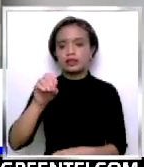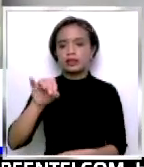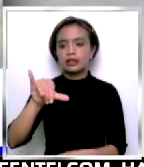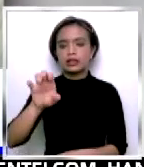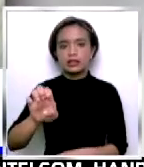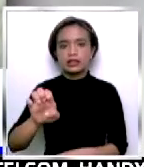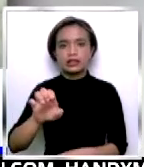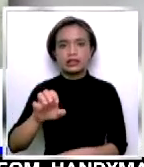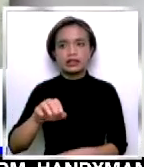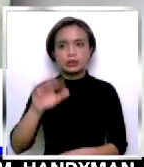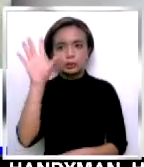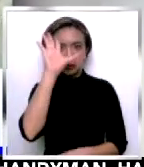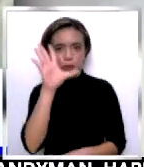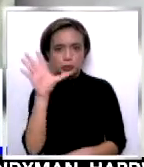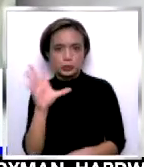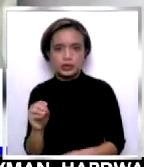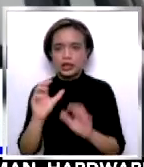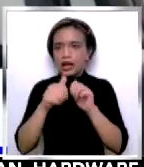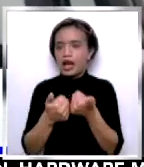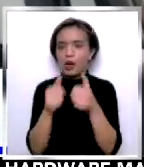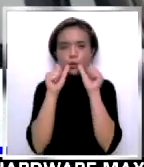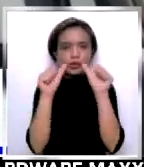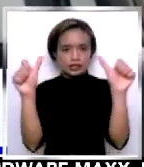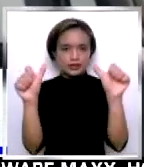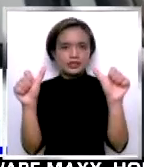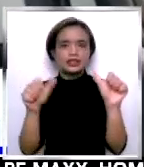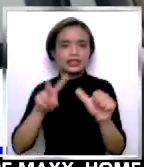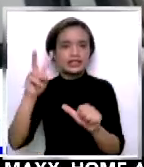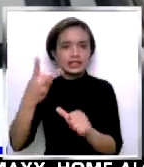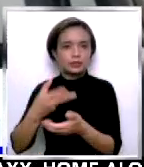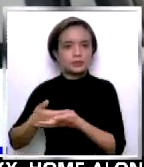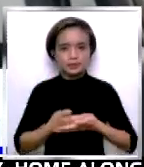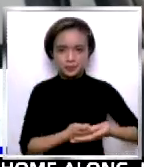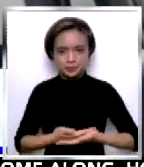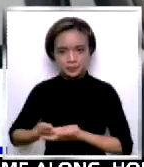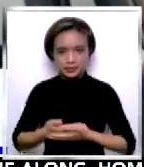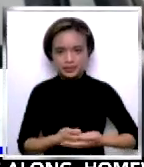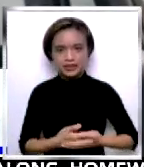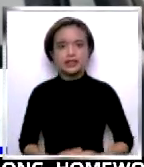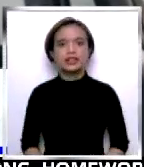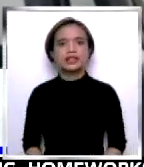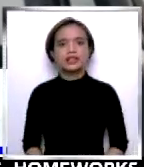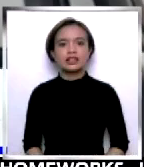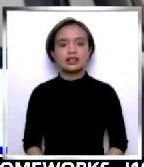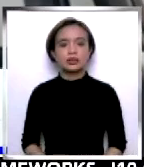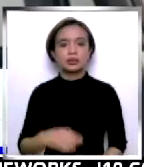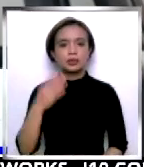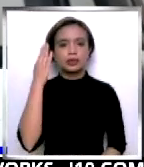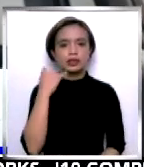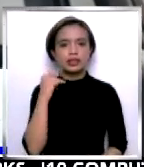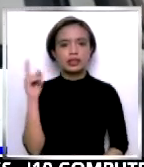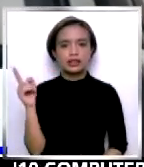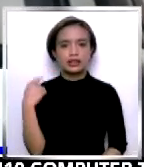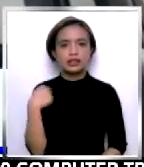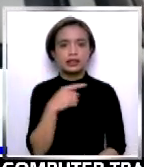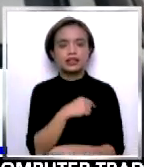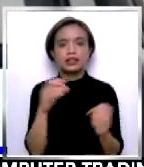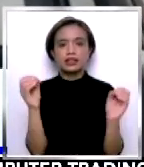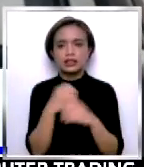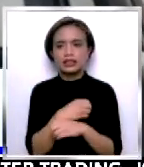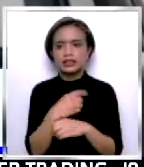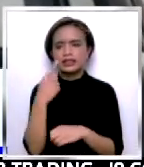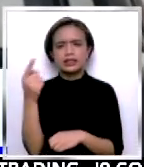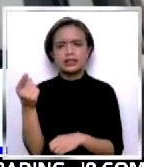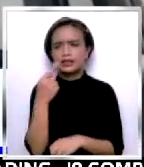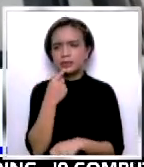ang announcement ng kanilang second Bundle of Joy. Inaya niya lang ako sa office one time, office namin. And then parang sinabi niya